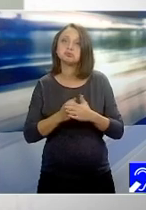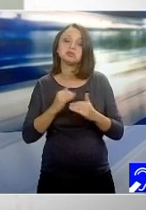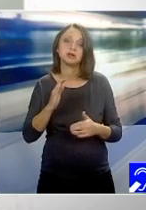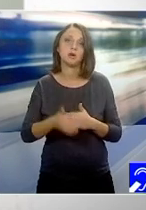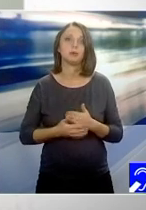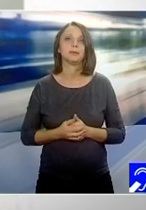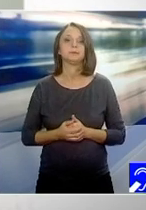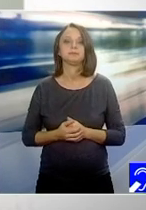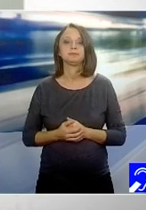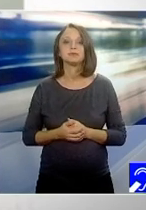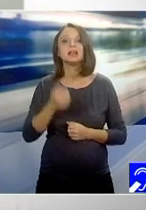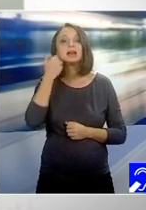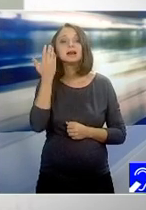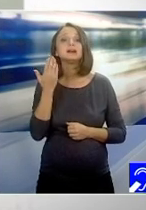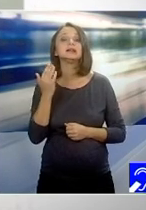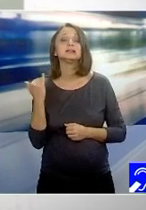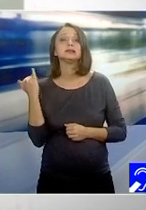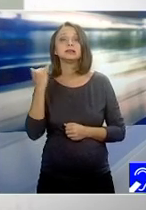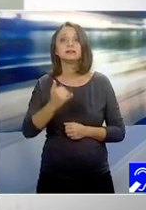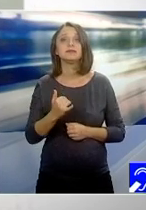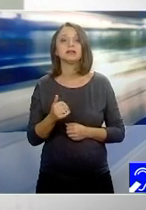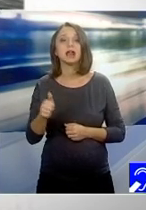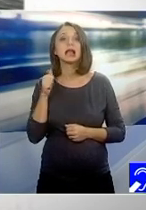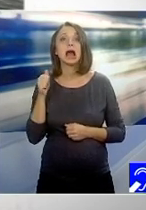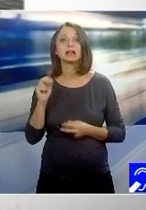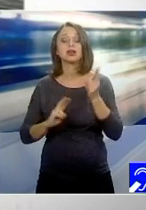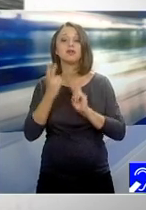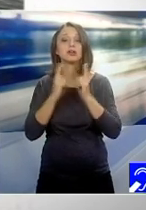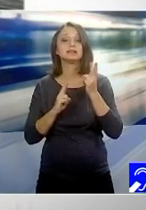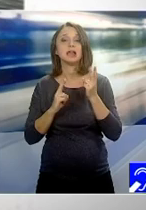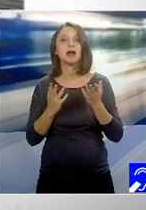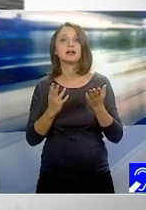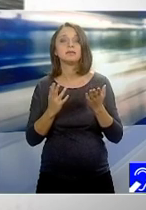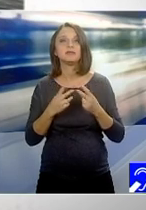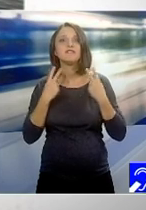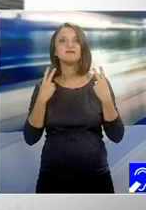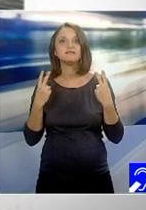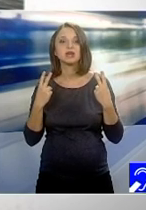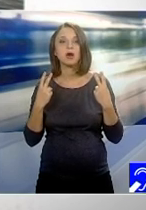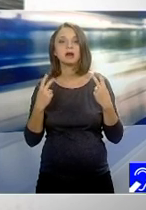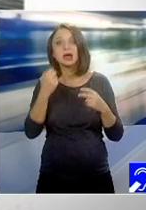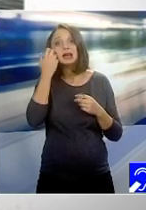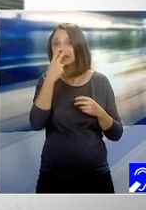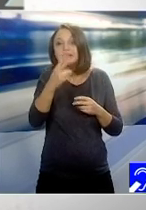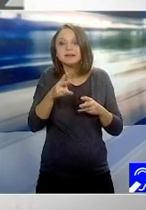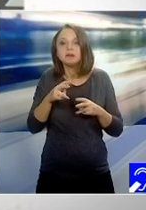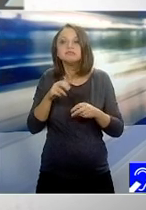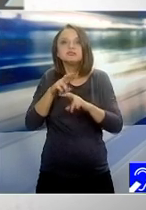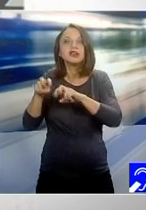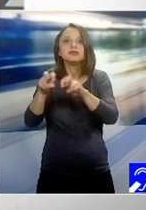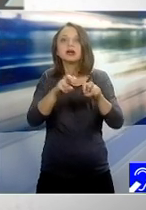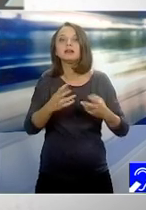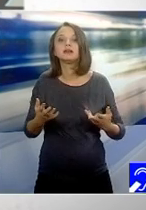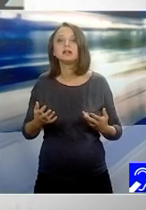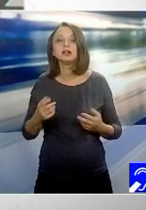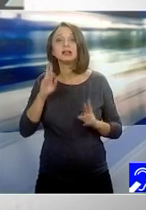intră garda forestieră? Ea a intrat. Când vă vedem pe teren? Sper